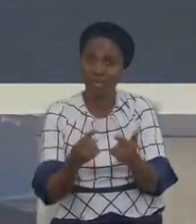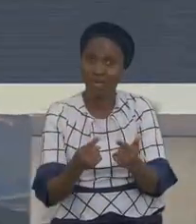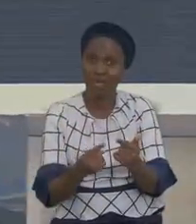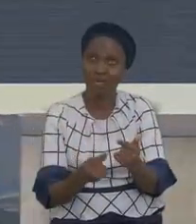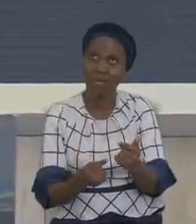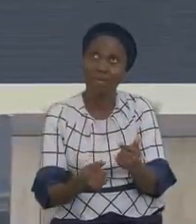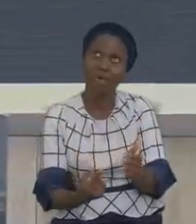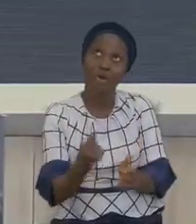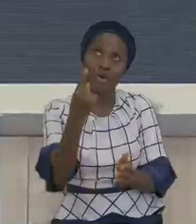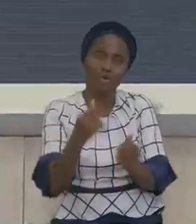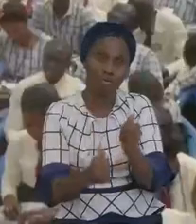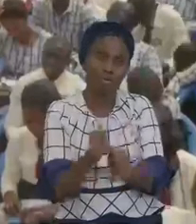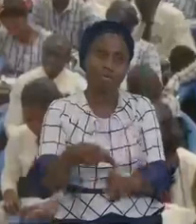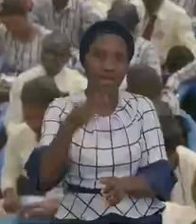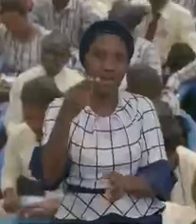plus haut.